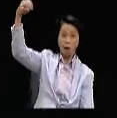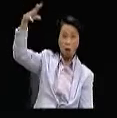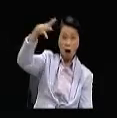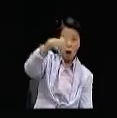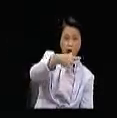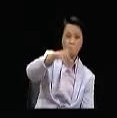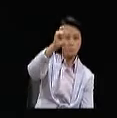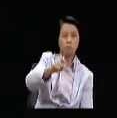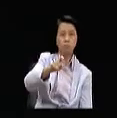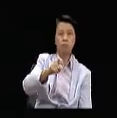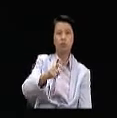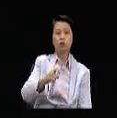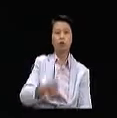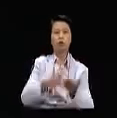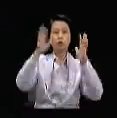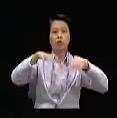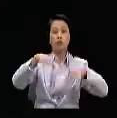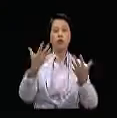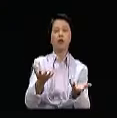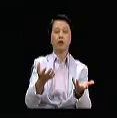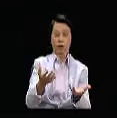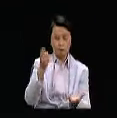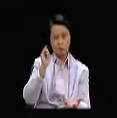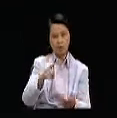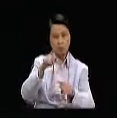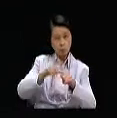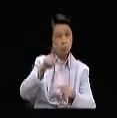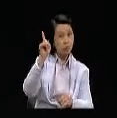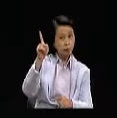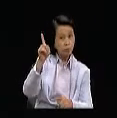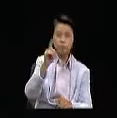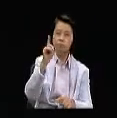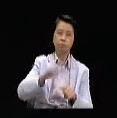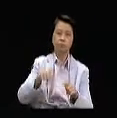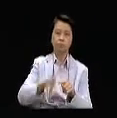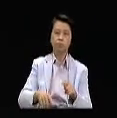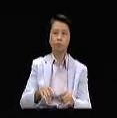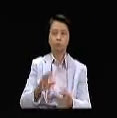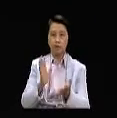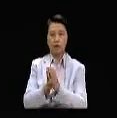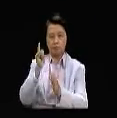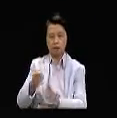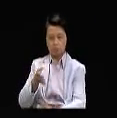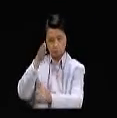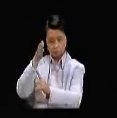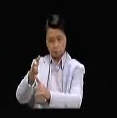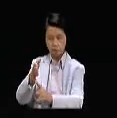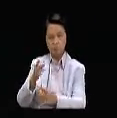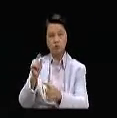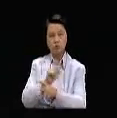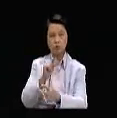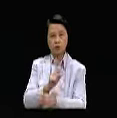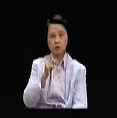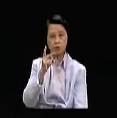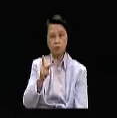tenaga boleh baru ini pun perlu kita perbaikan dan sasaran ke vestic kita untuk menggunakan TB